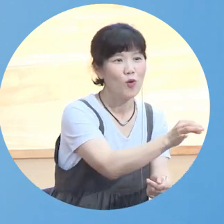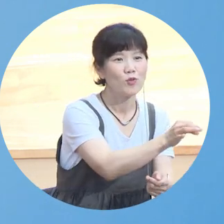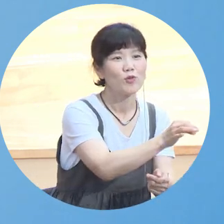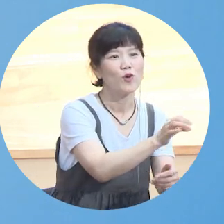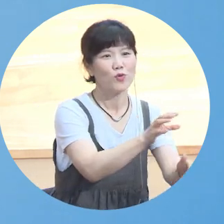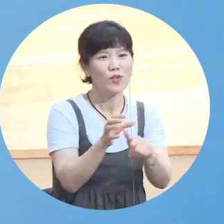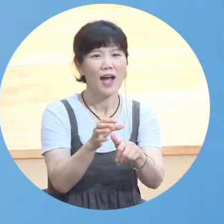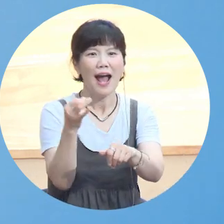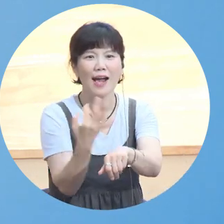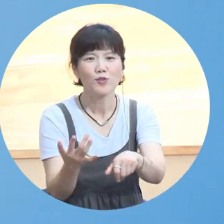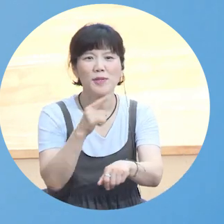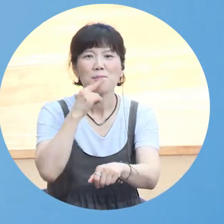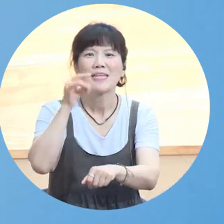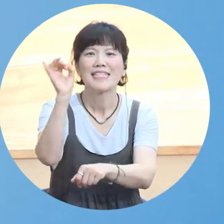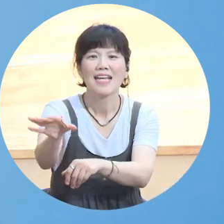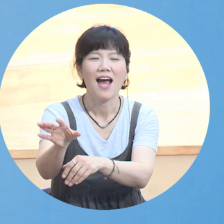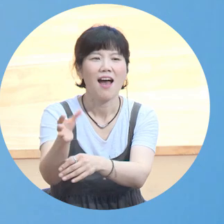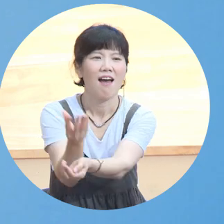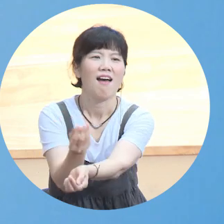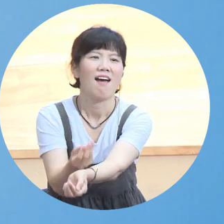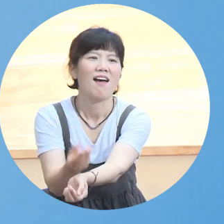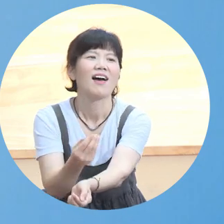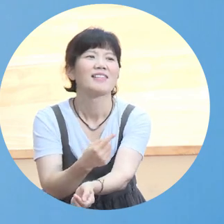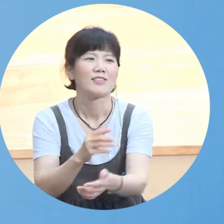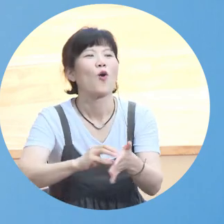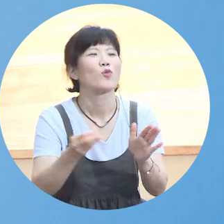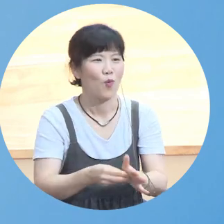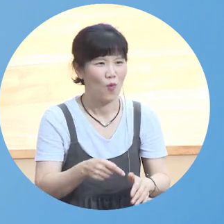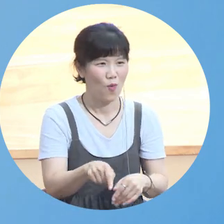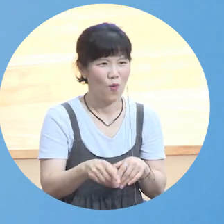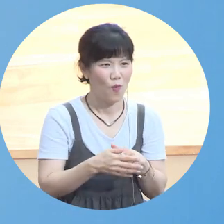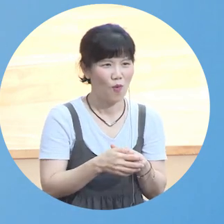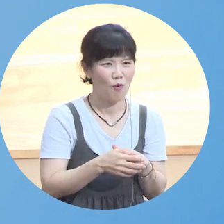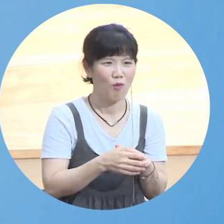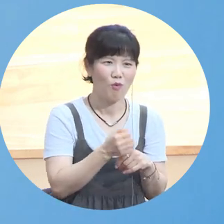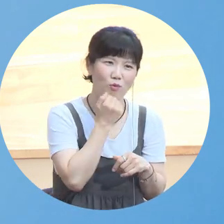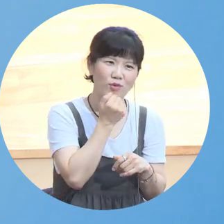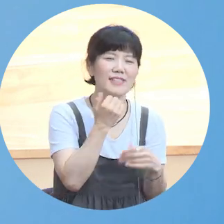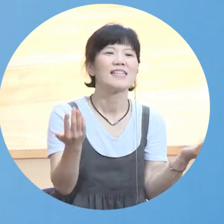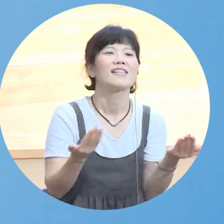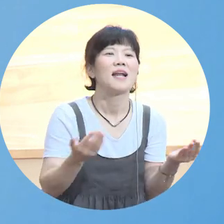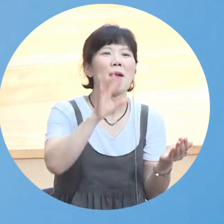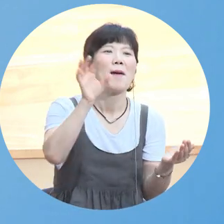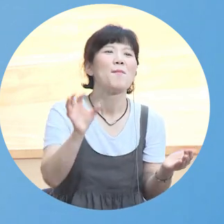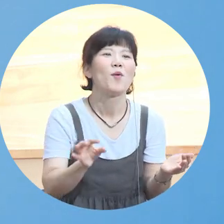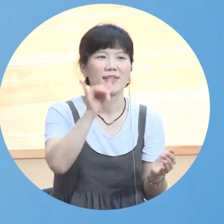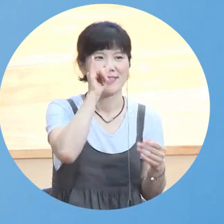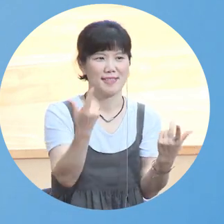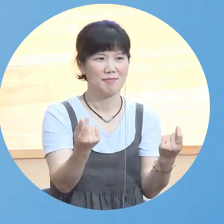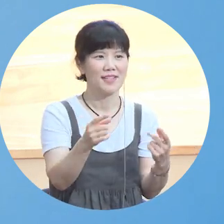탄 수유를 해야 되는 이런 웃지 못할 일이 계속 반복되어 줘 이 허삼관